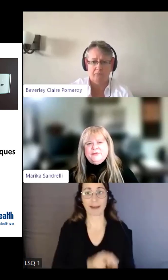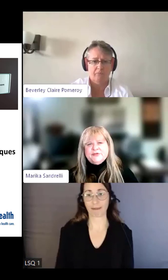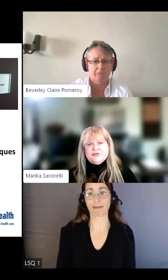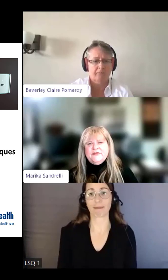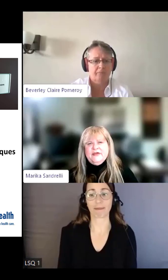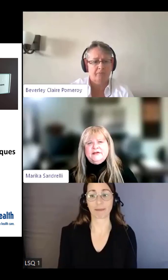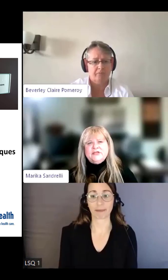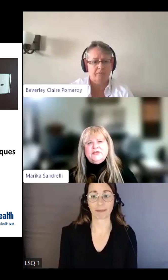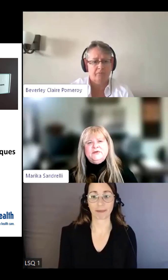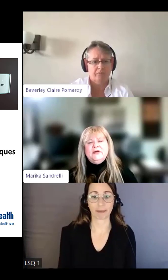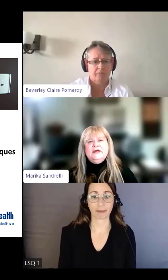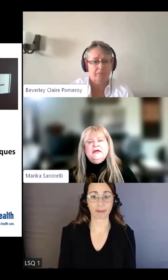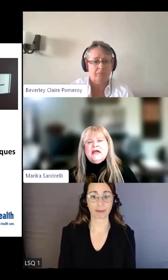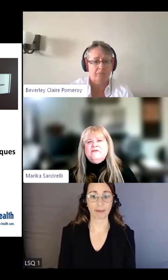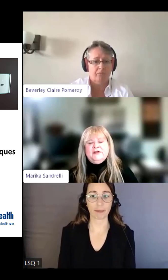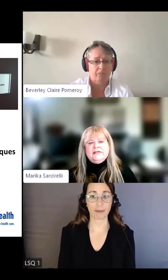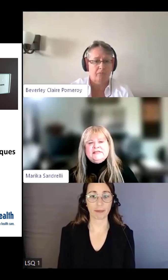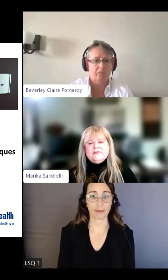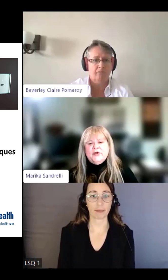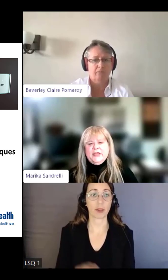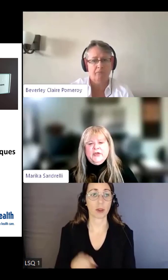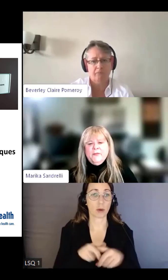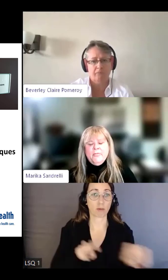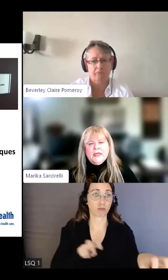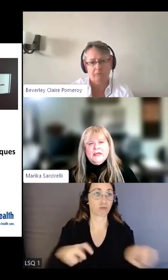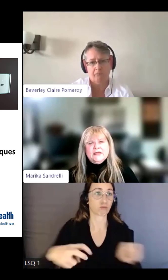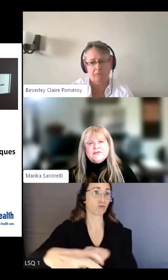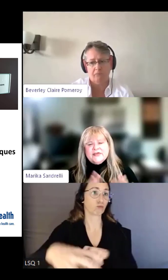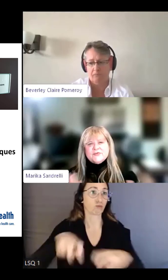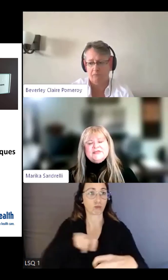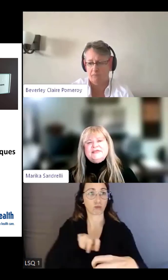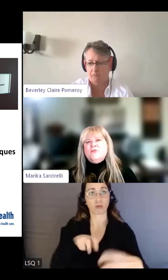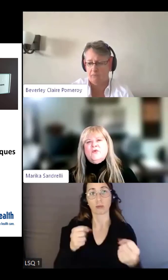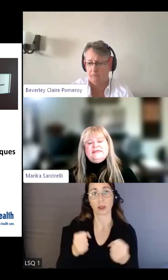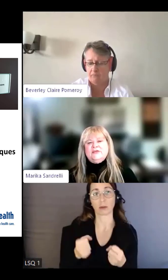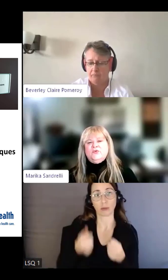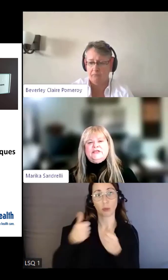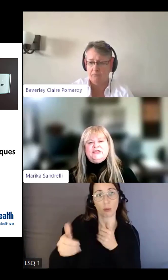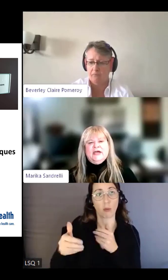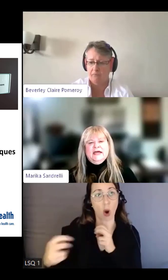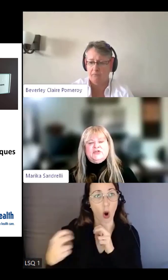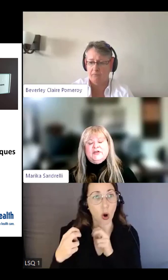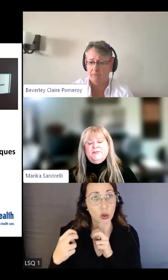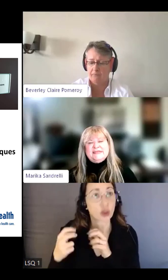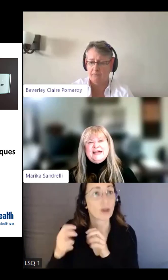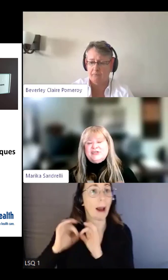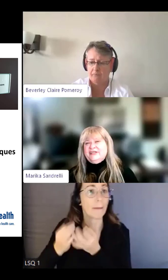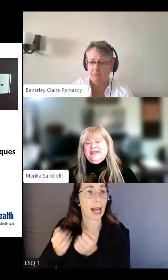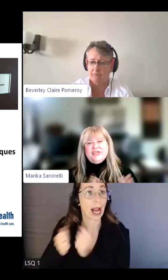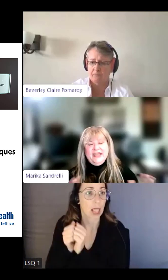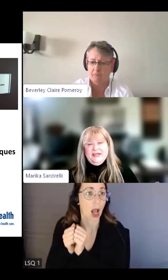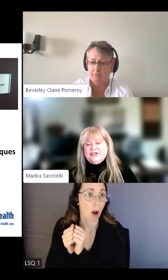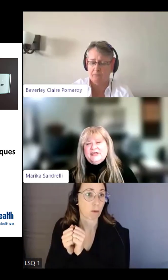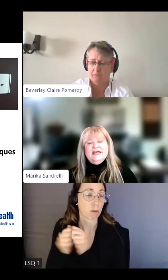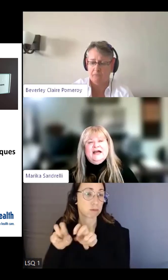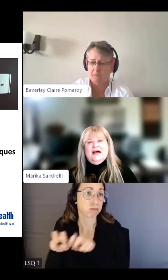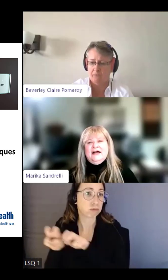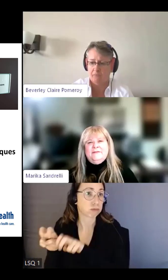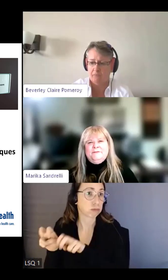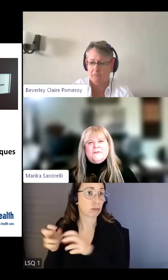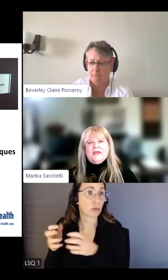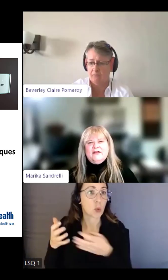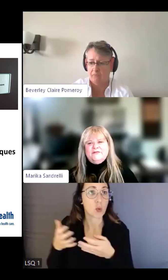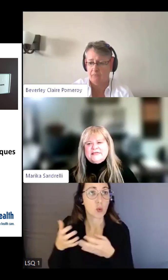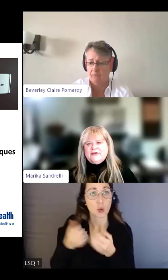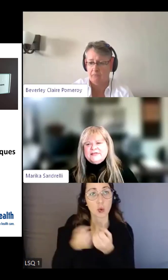veut, plus près des membres de la famille qui sont là pour le soutien. Donc, ce sont les façons que Trip a changé nos